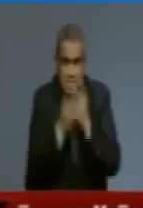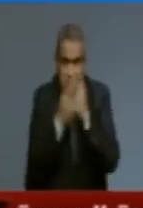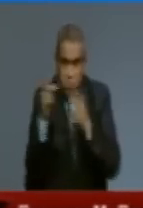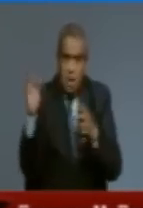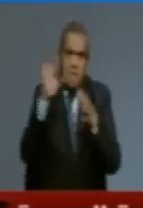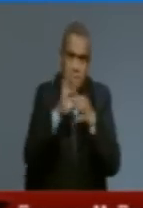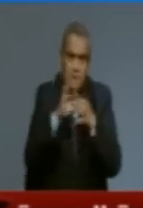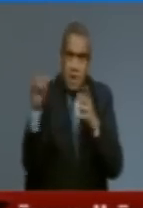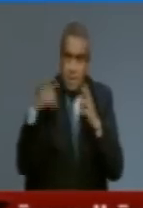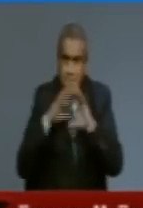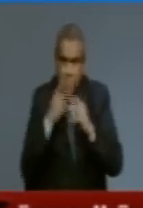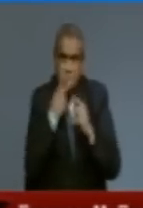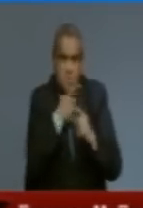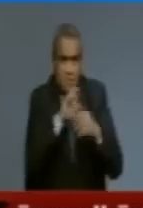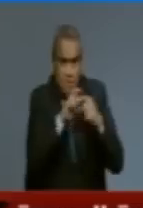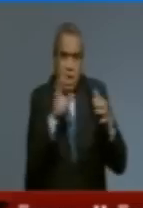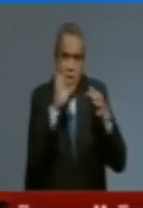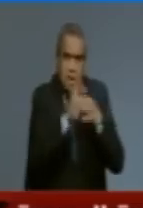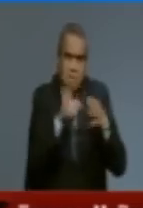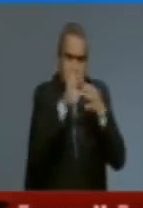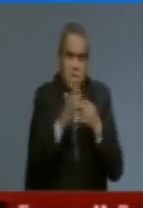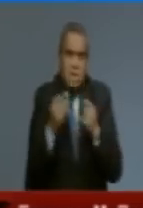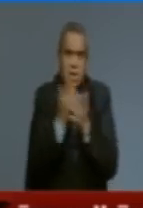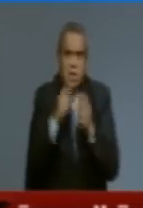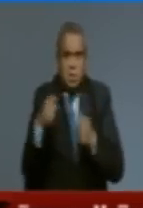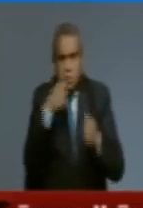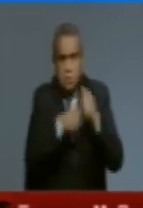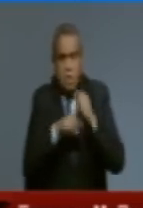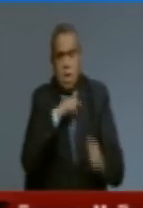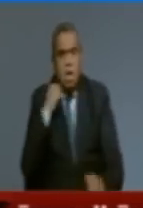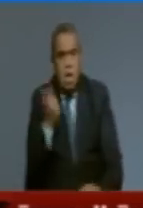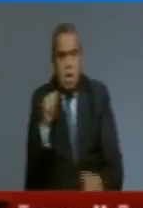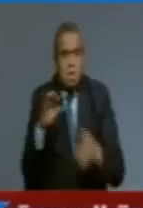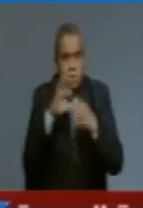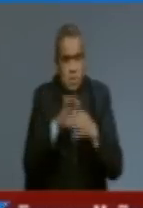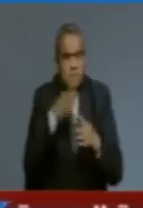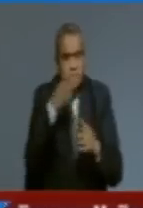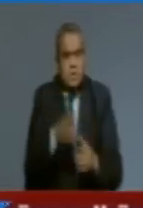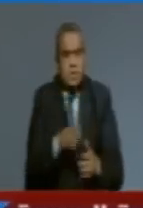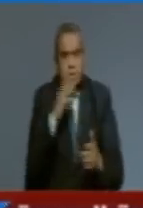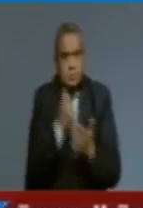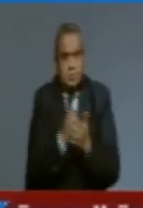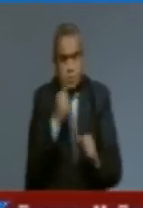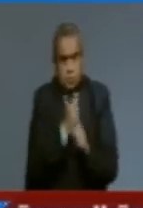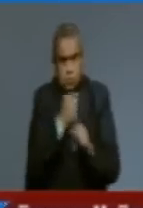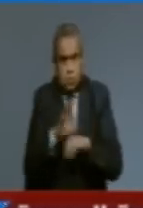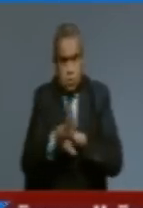والاقتصادي. نتعامل مع الاستثمارات الخاصة، ونعتقد بأن عملنا